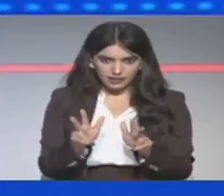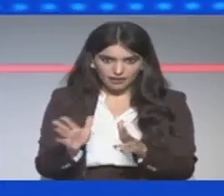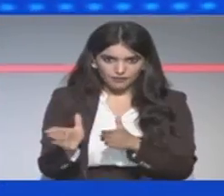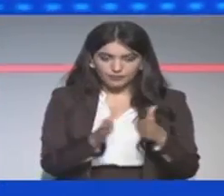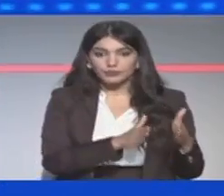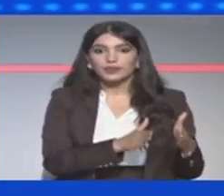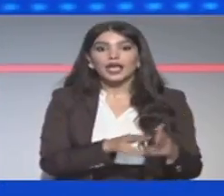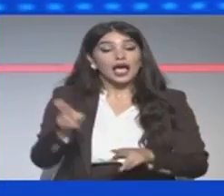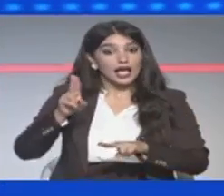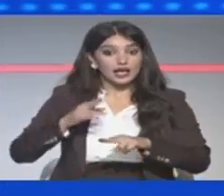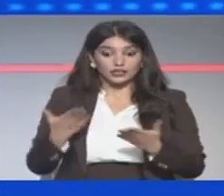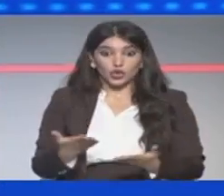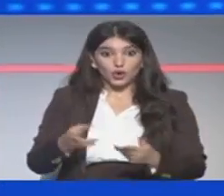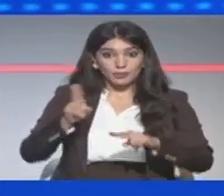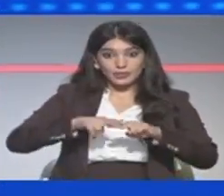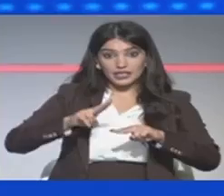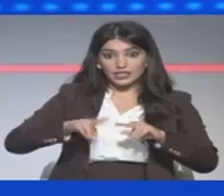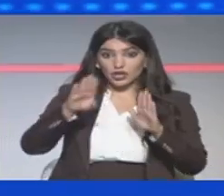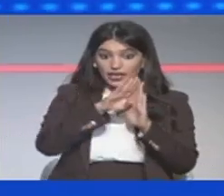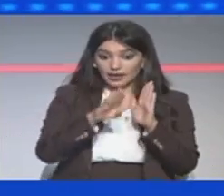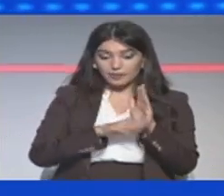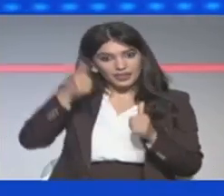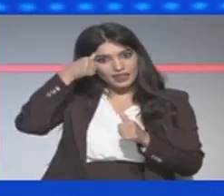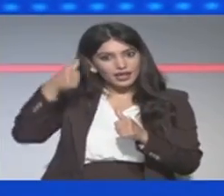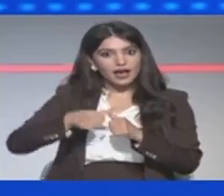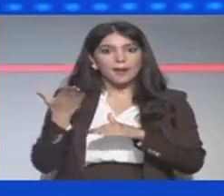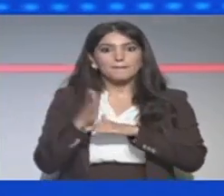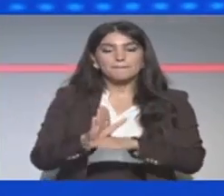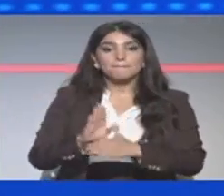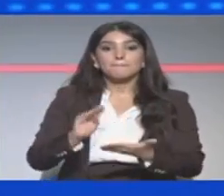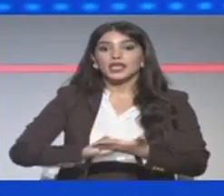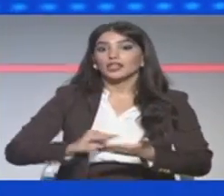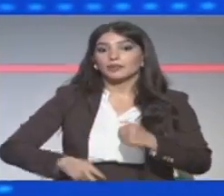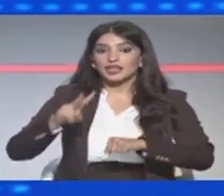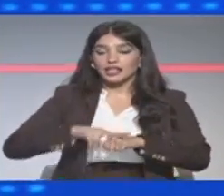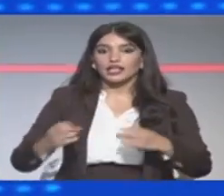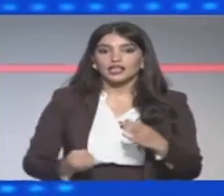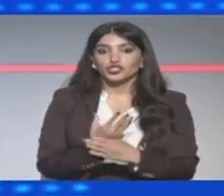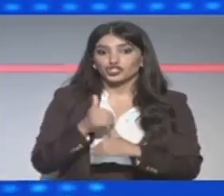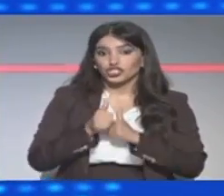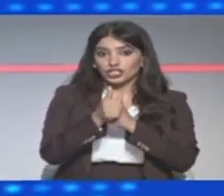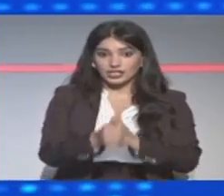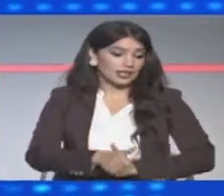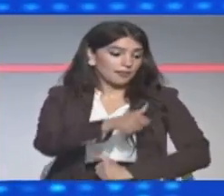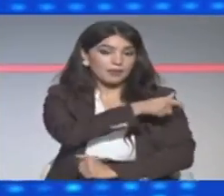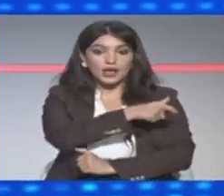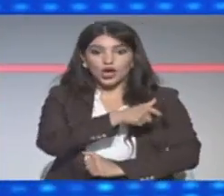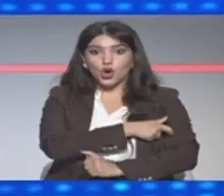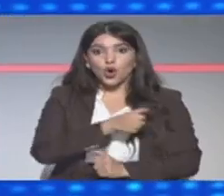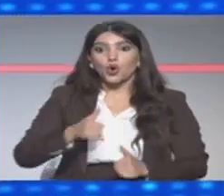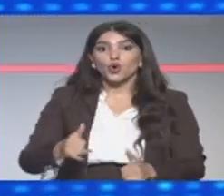إذن مشاهدينا، نصحح القائمة التي ذكرناها منذ قليل، المكتب التنفيذي الجديد لنقابة النقابة الوطنية